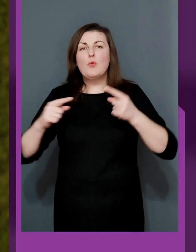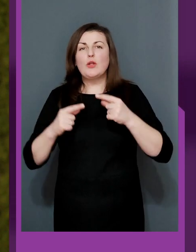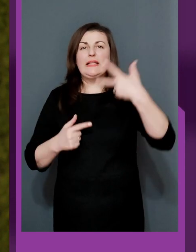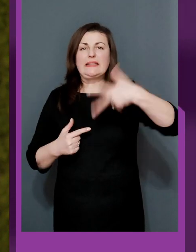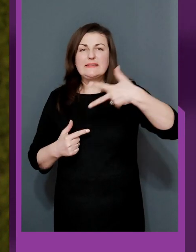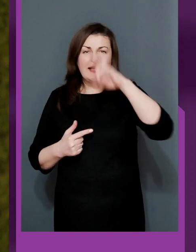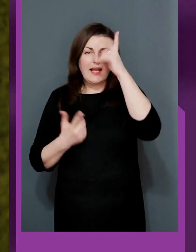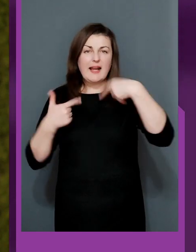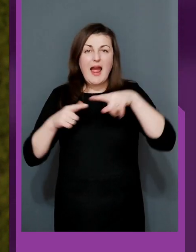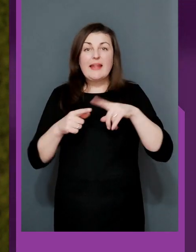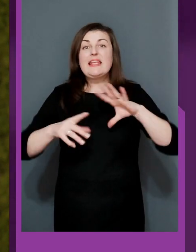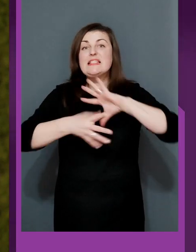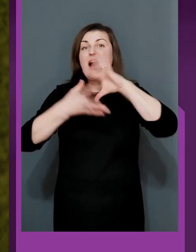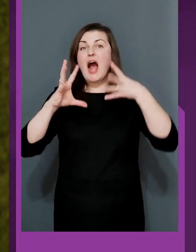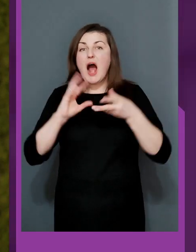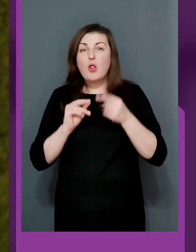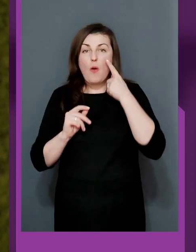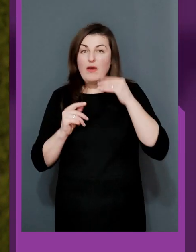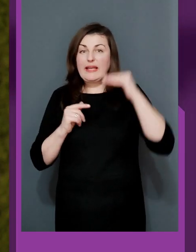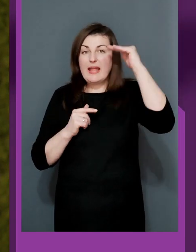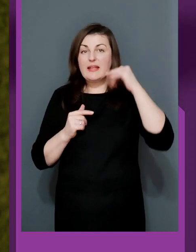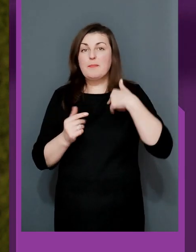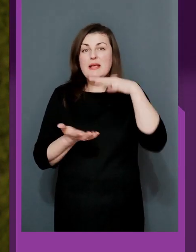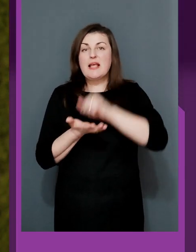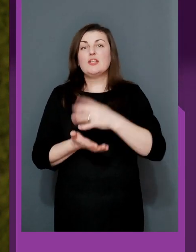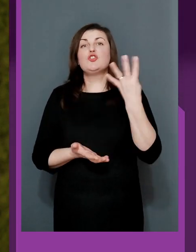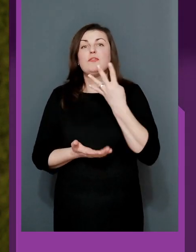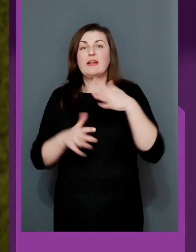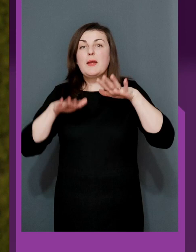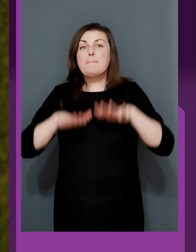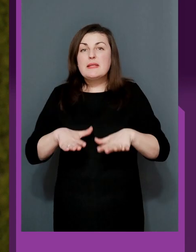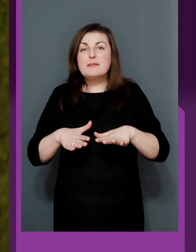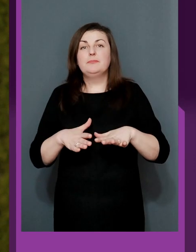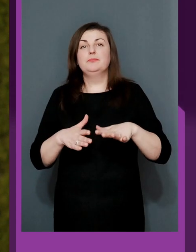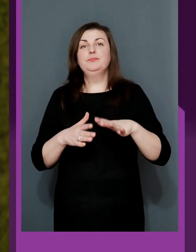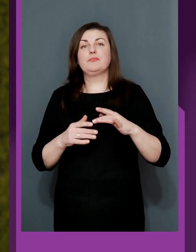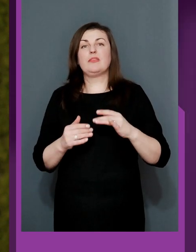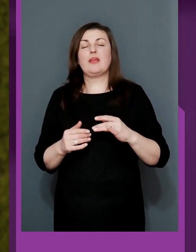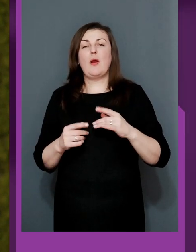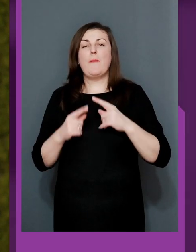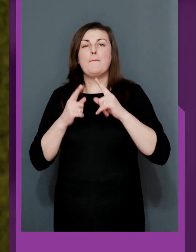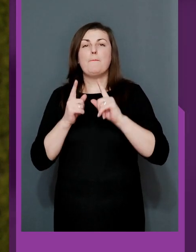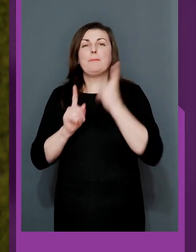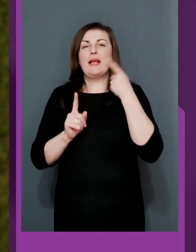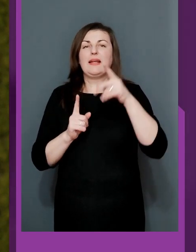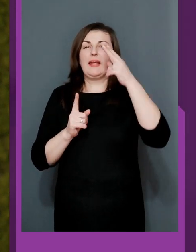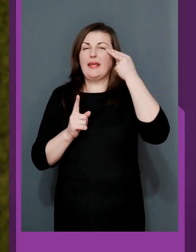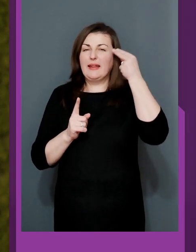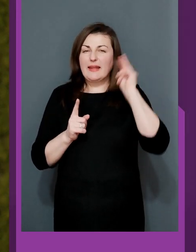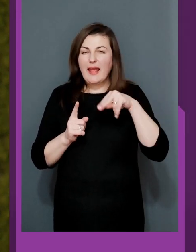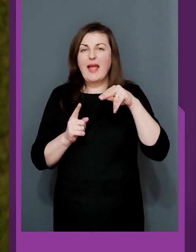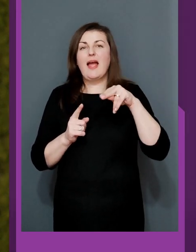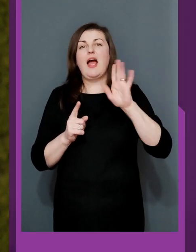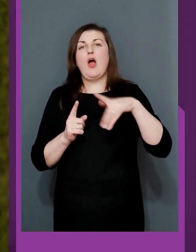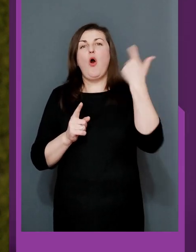30 країн Ну і назагал у рейтинзі ми посіли четверте місце пропустили вперед китайців також